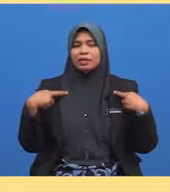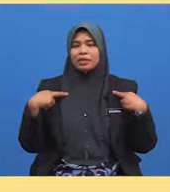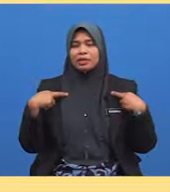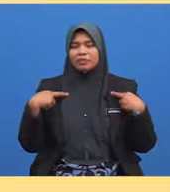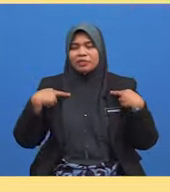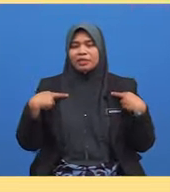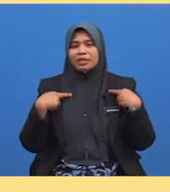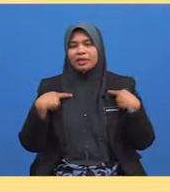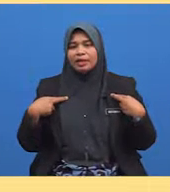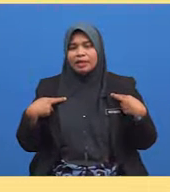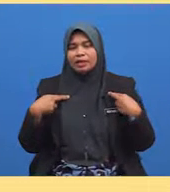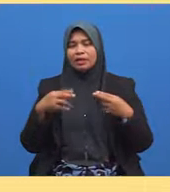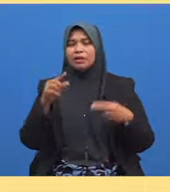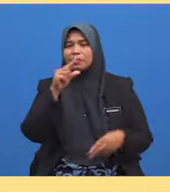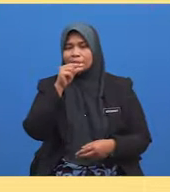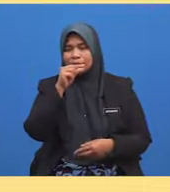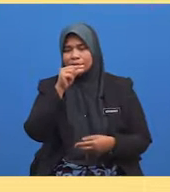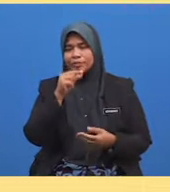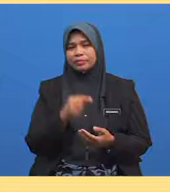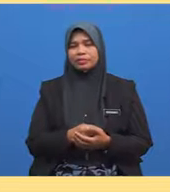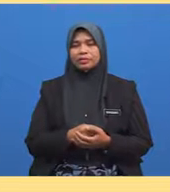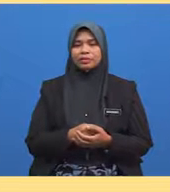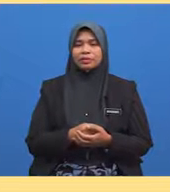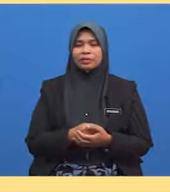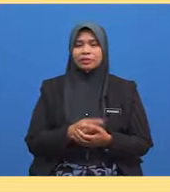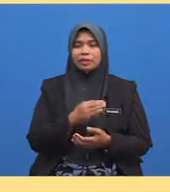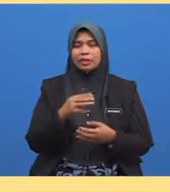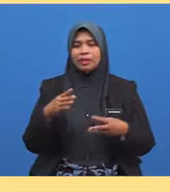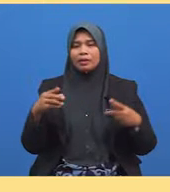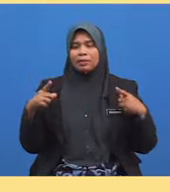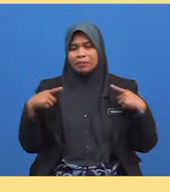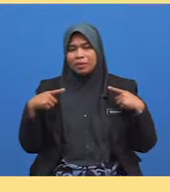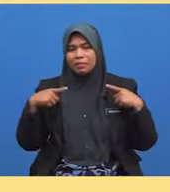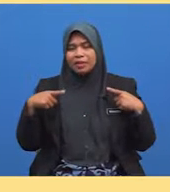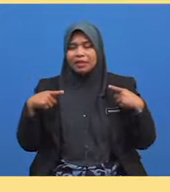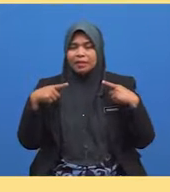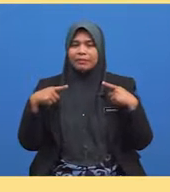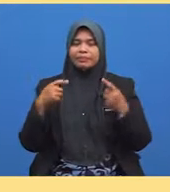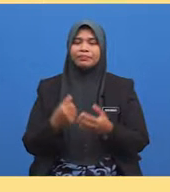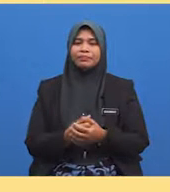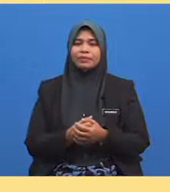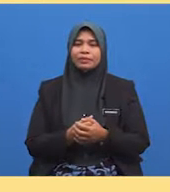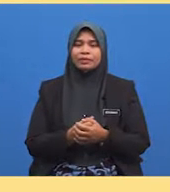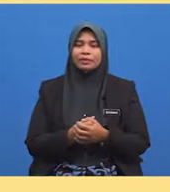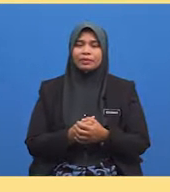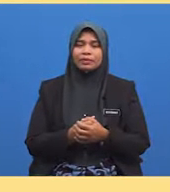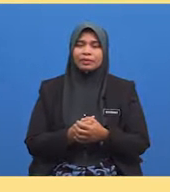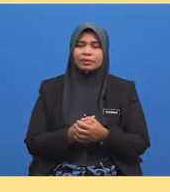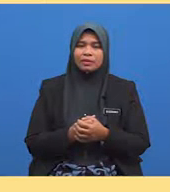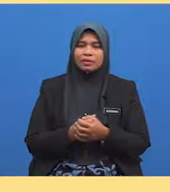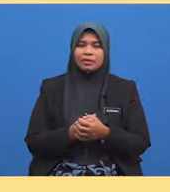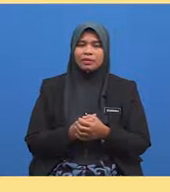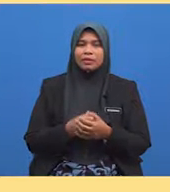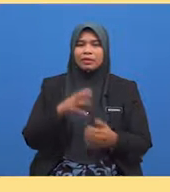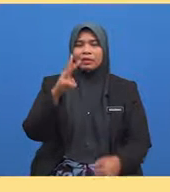reptilia dan burung. Mnemonik yang boleh digunakan untuk mengingati 5 kelas haiwan ini ialah